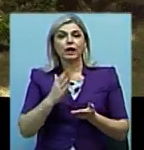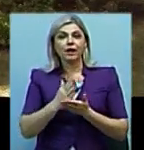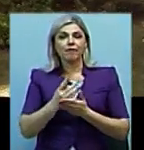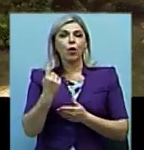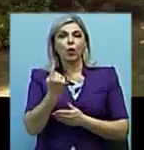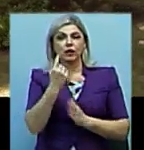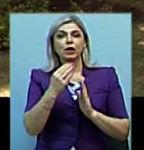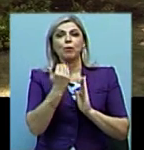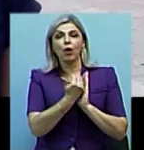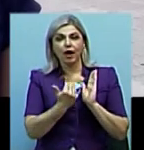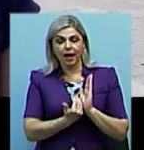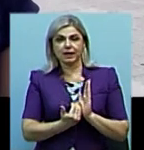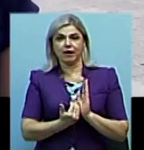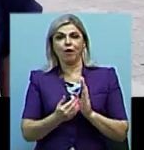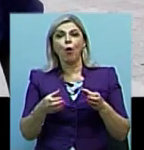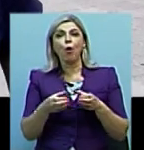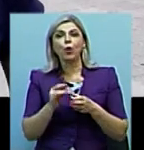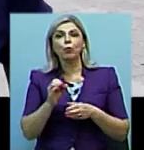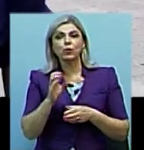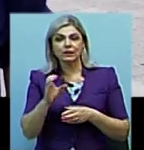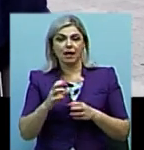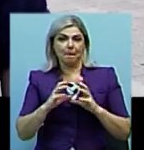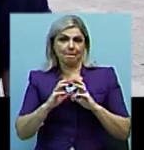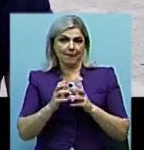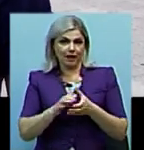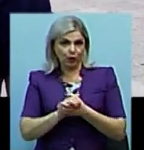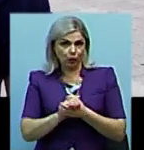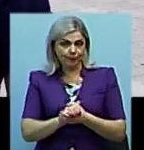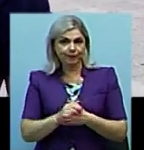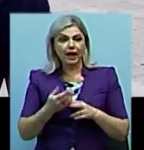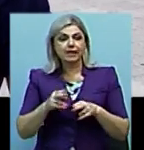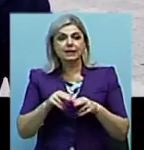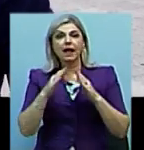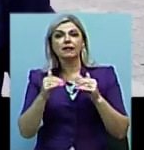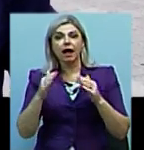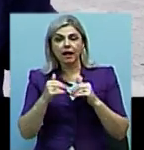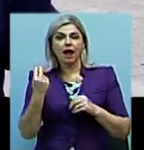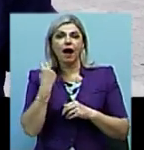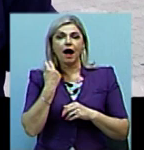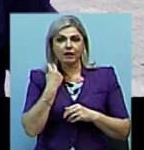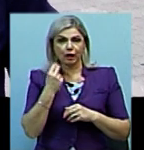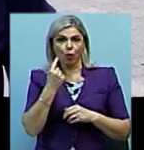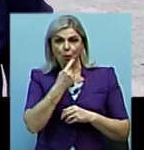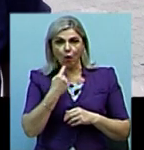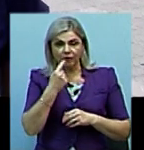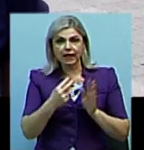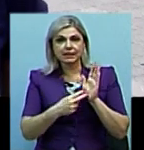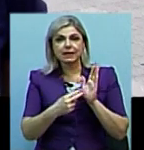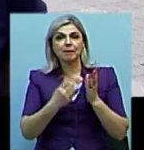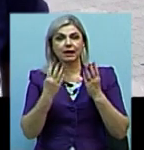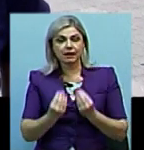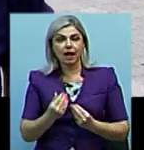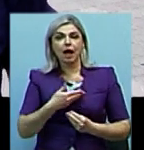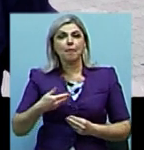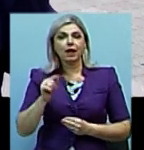проєктів «Корпусу миру». Этот лагерь семидневный. Цей табір семиденний, англомовний. Ми не тільки там вчимо англійську.